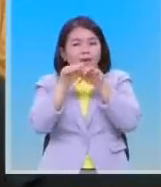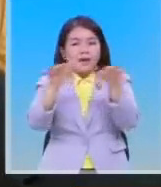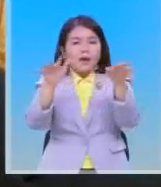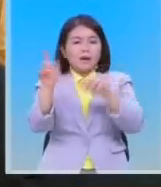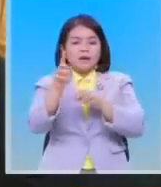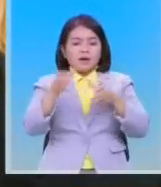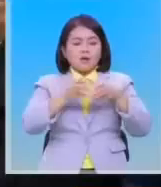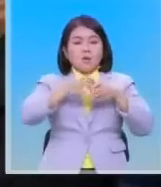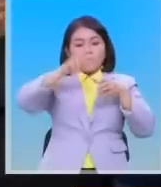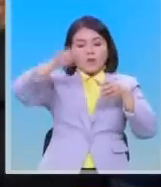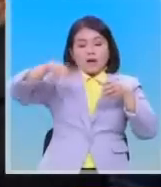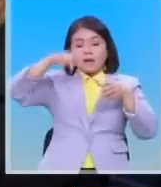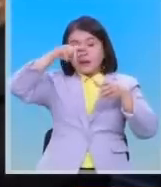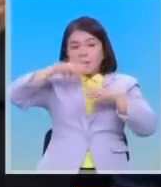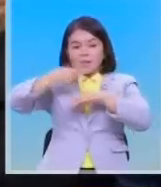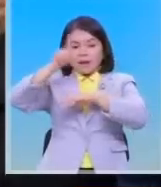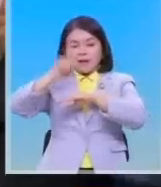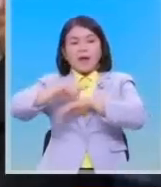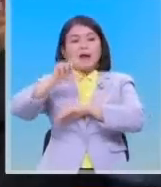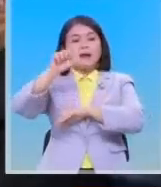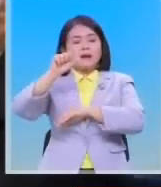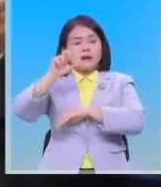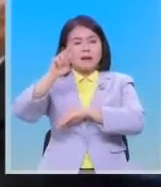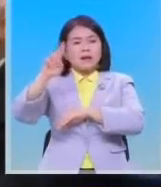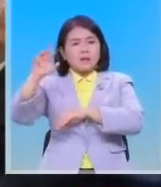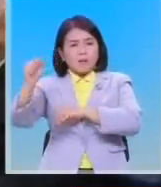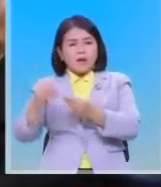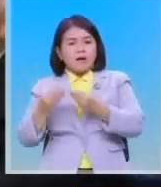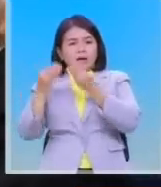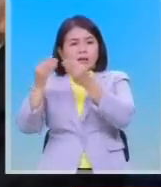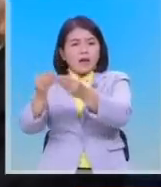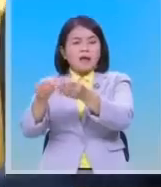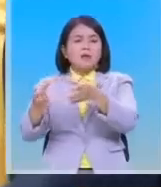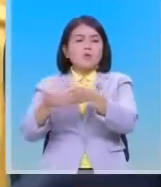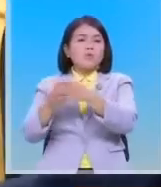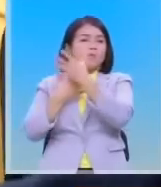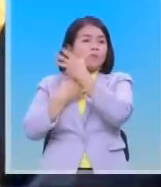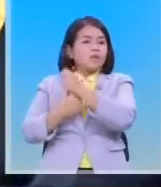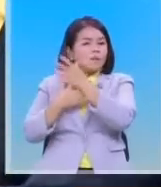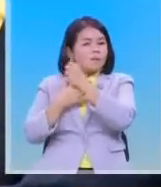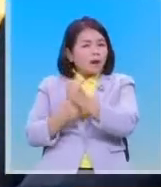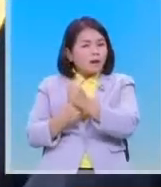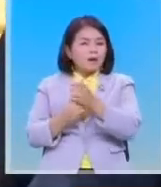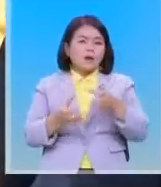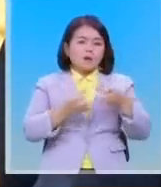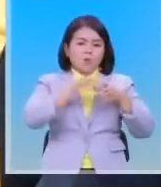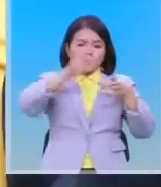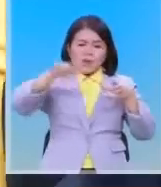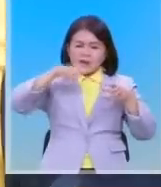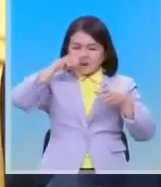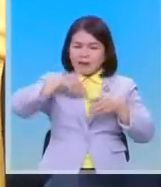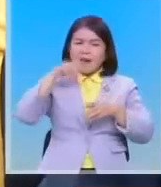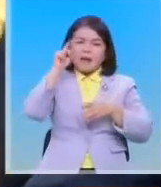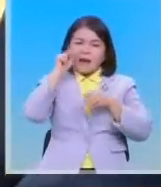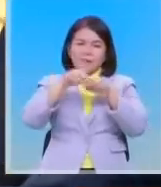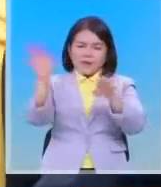ไทยจะยกตำแหน่งประธานสภาให้กับคุณบัญญัติบรรทัดฐานจากพรรคประชาธิปัตย์นั้นอันนี้เพื่อไทยบอกไม่เป็นความจริงนะคะ